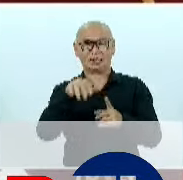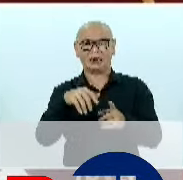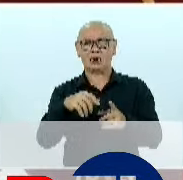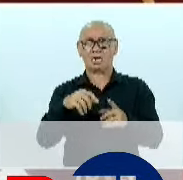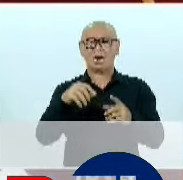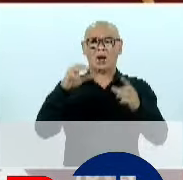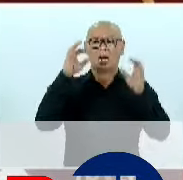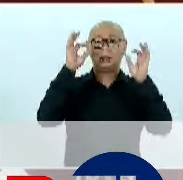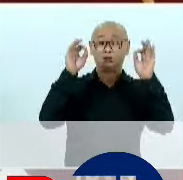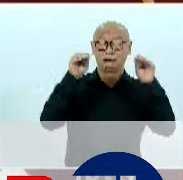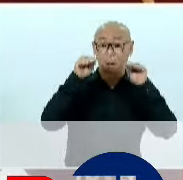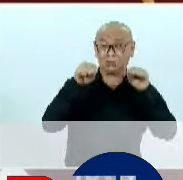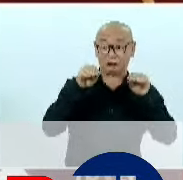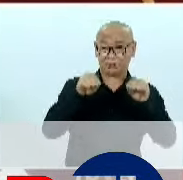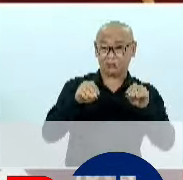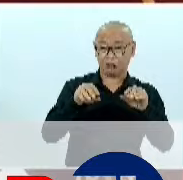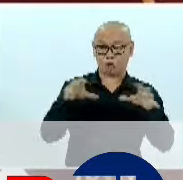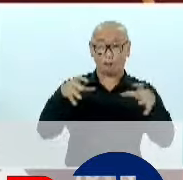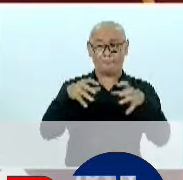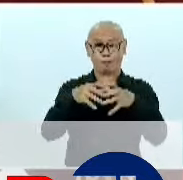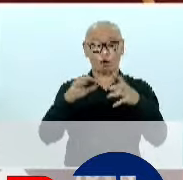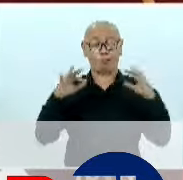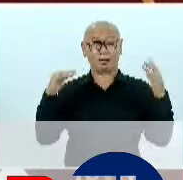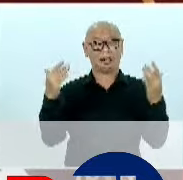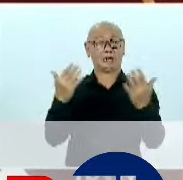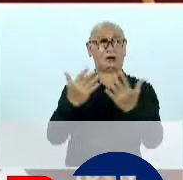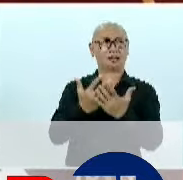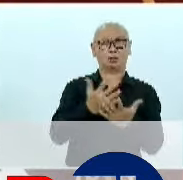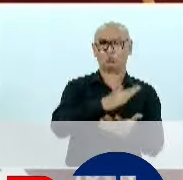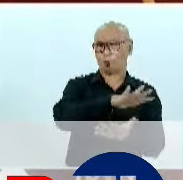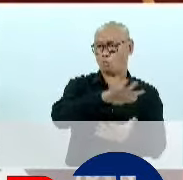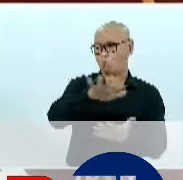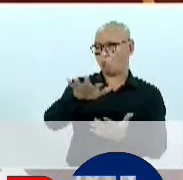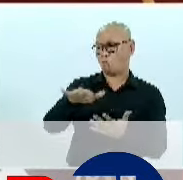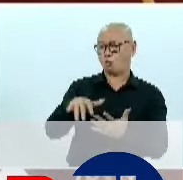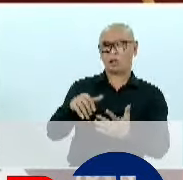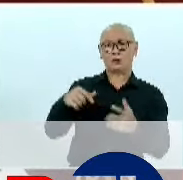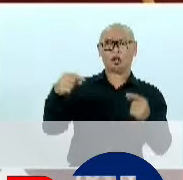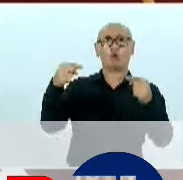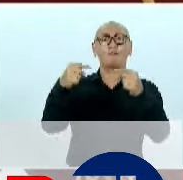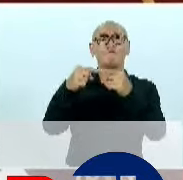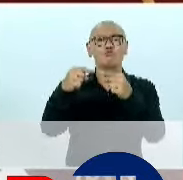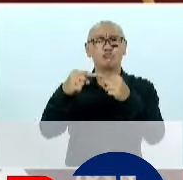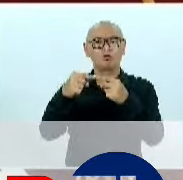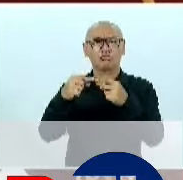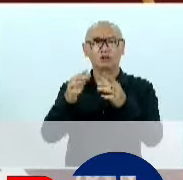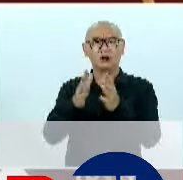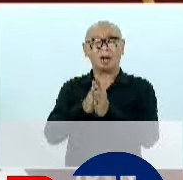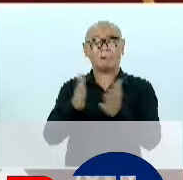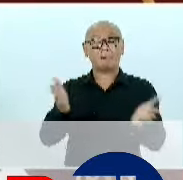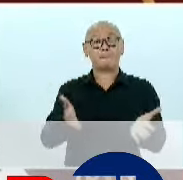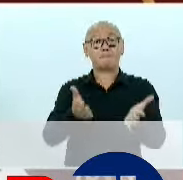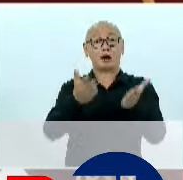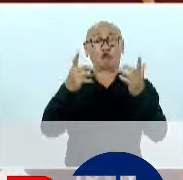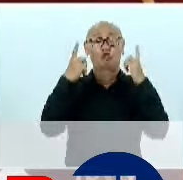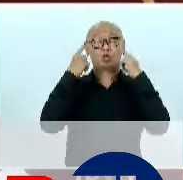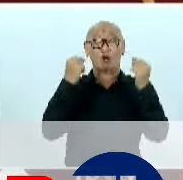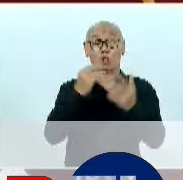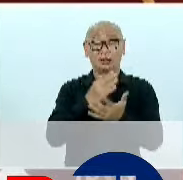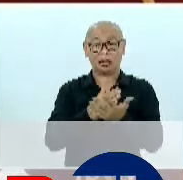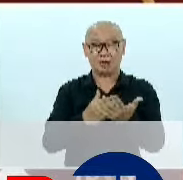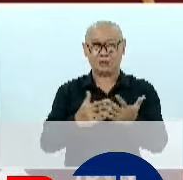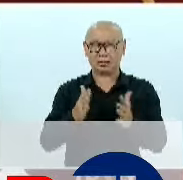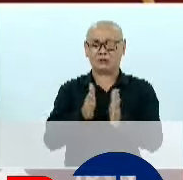akademisi kelompok masyarakat kemudian semuanya terintegrasi dengan membangun Jawa Tengah